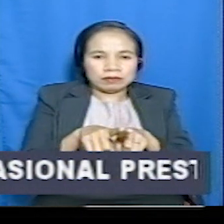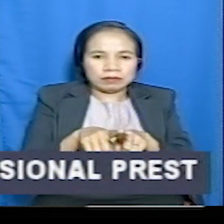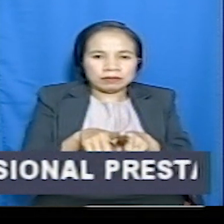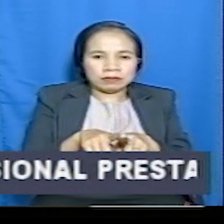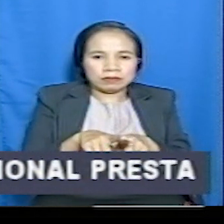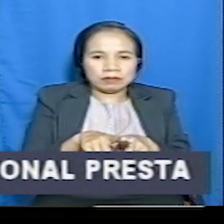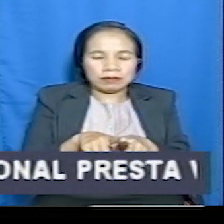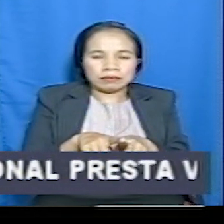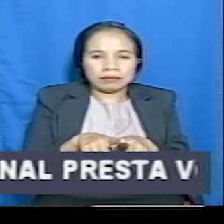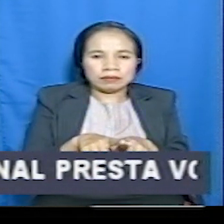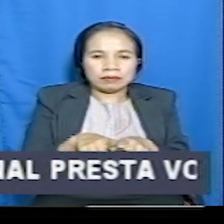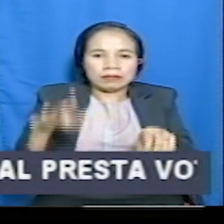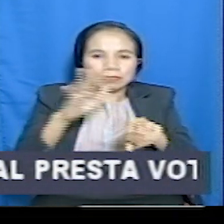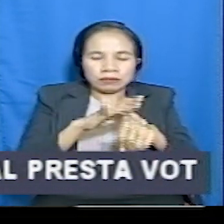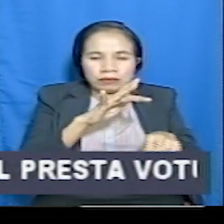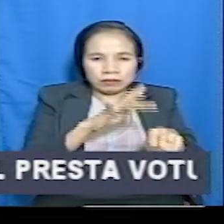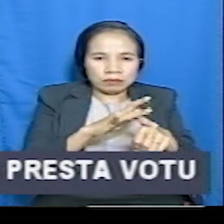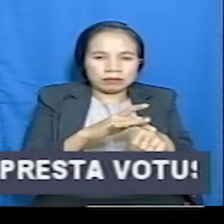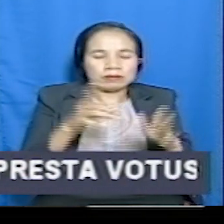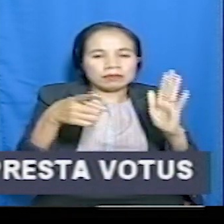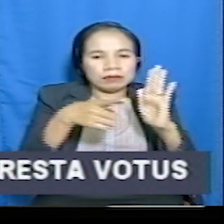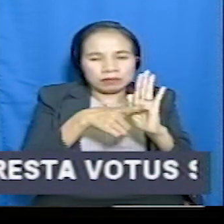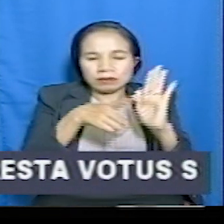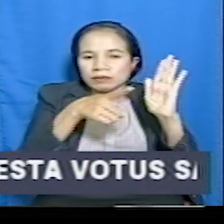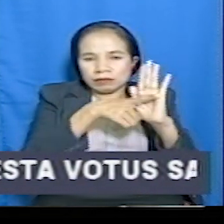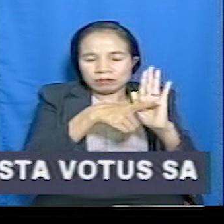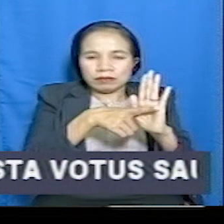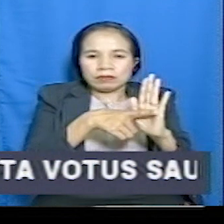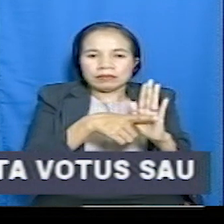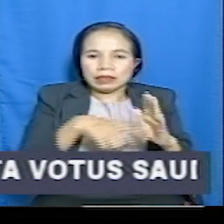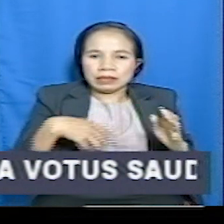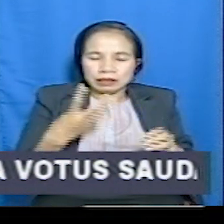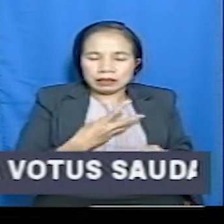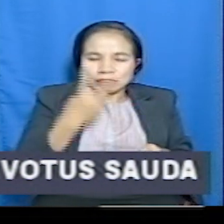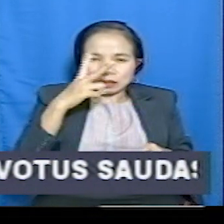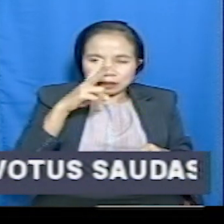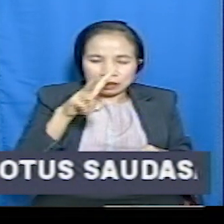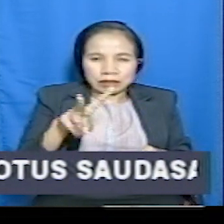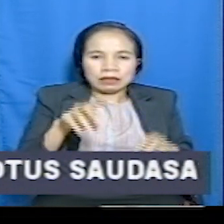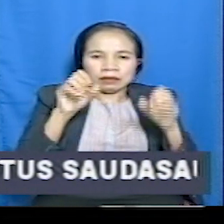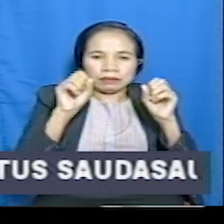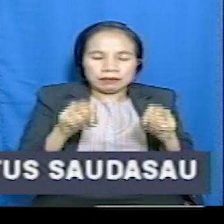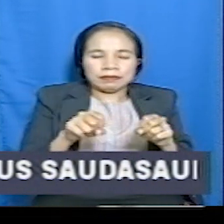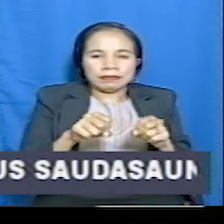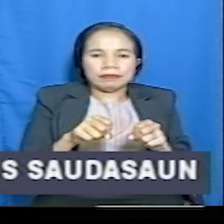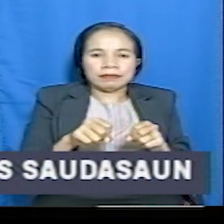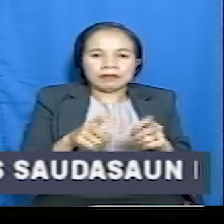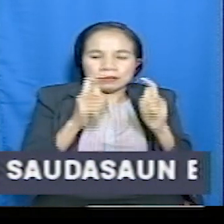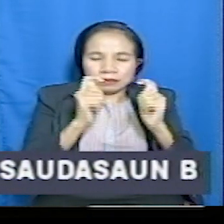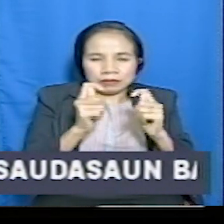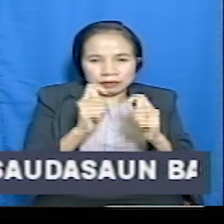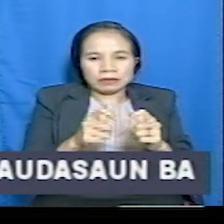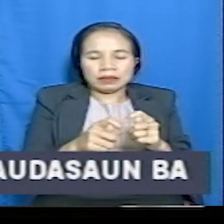ya home kontak diri sirannya negatif negatif ini itu di kita hari boleh saya di sana saya ini